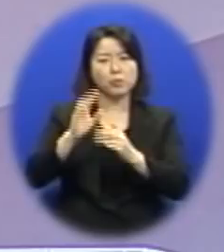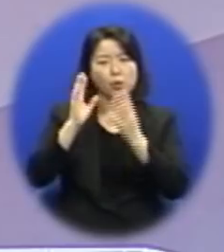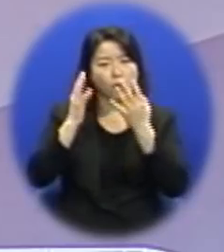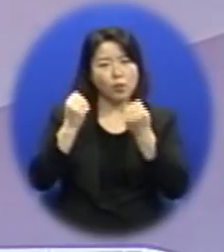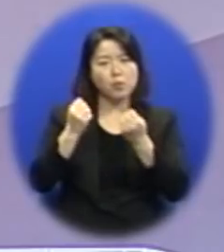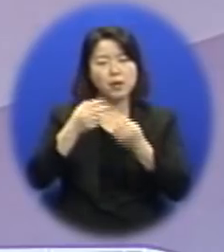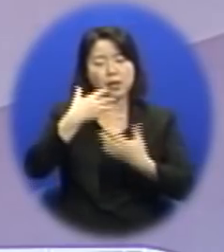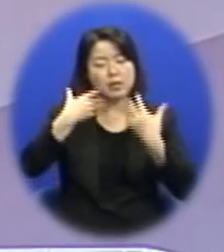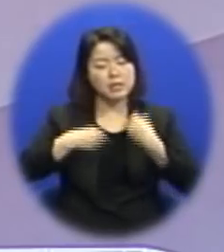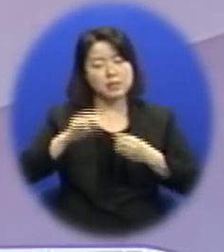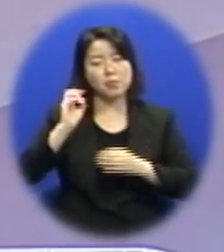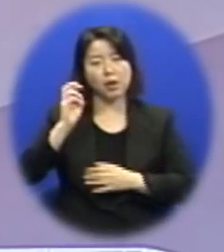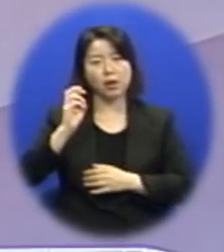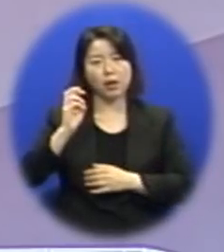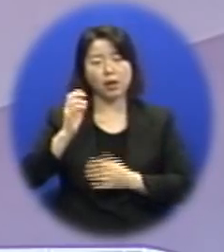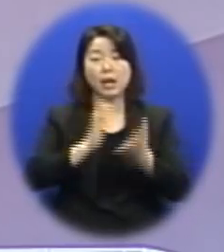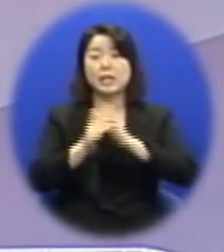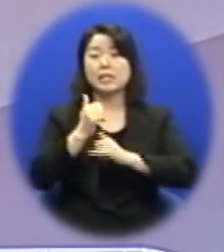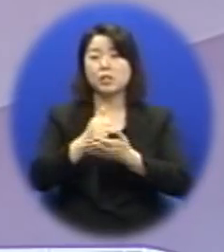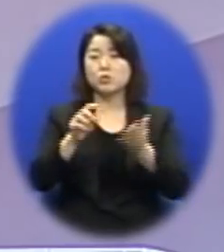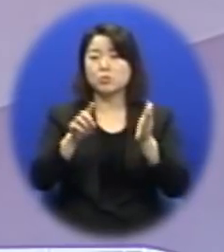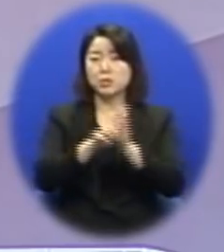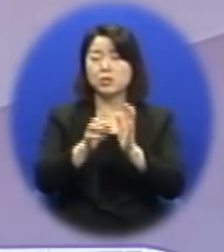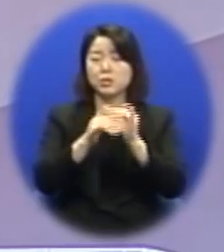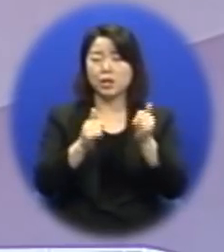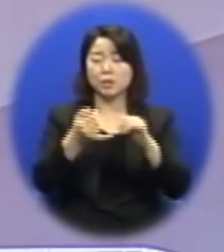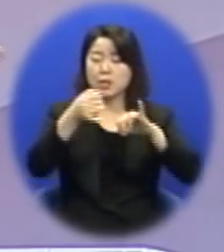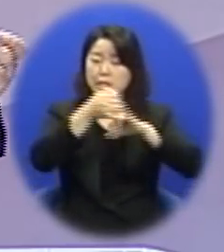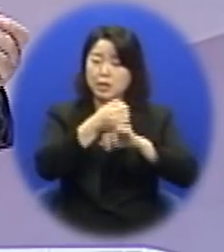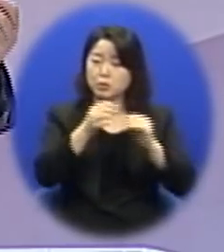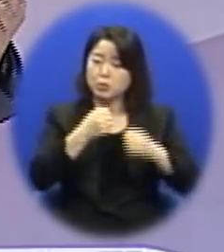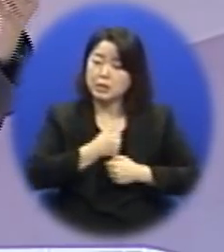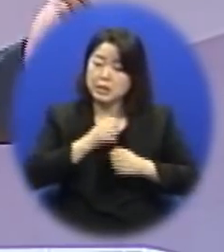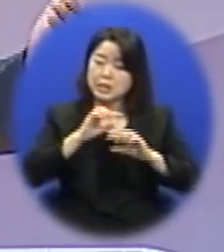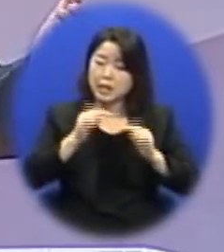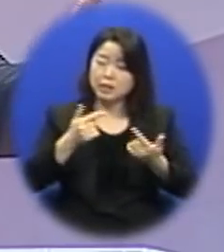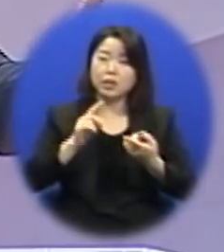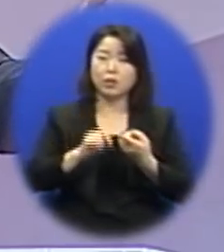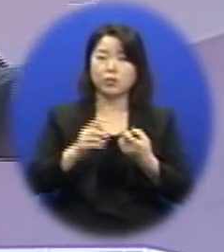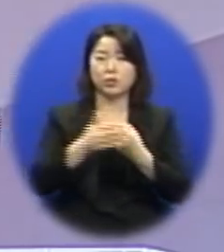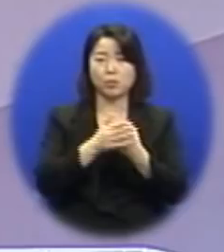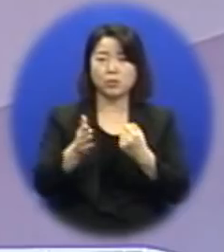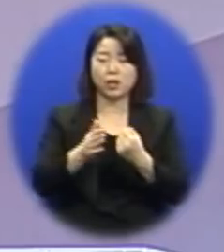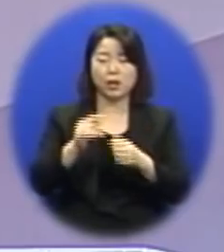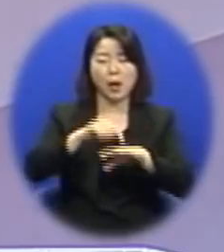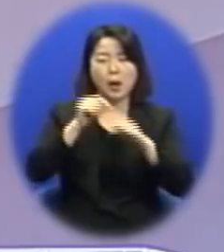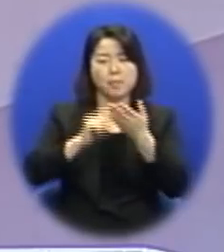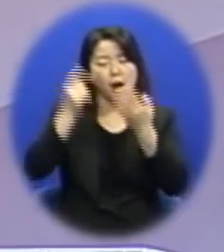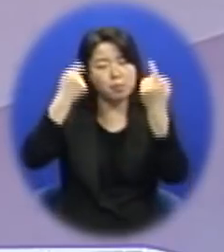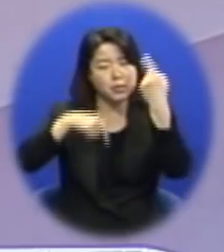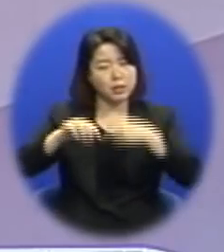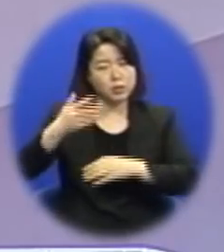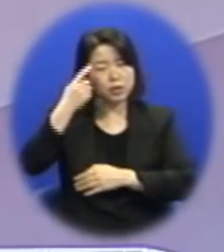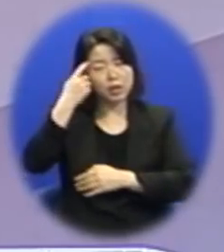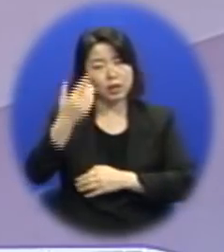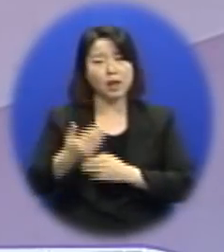그리고 믿는 사람이 약속을 지키지 않는다는 것 때문에 얼마나 그들이 마음에 상처가